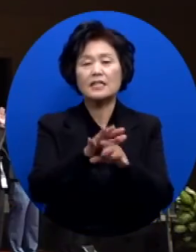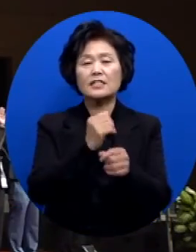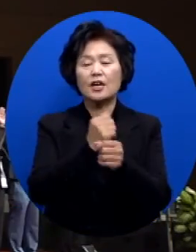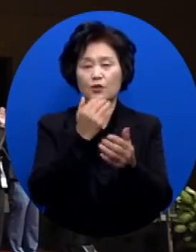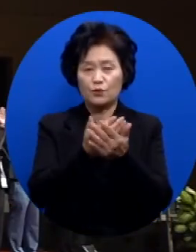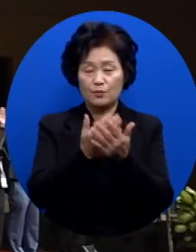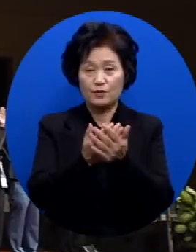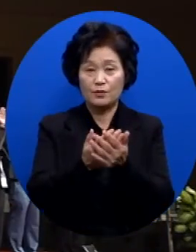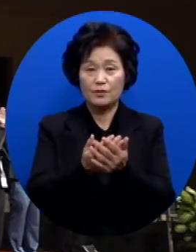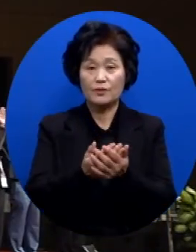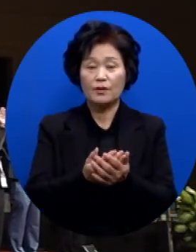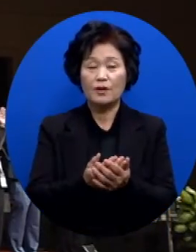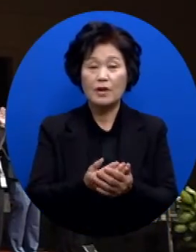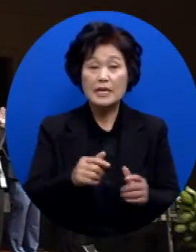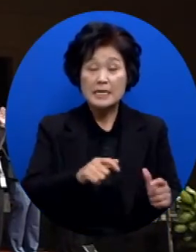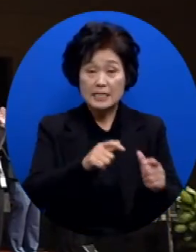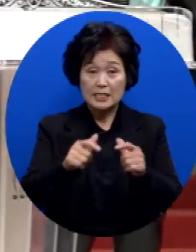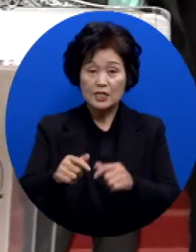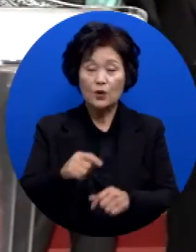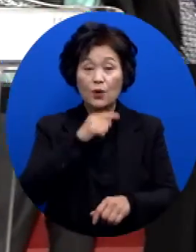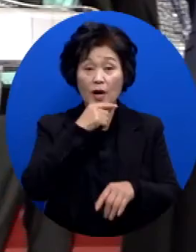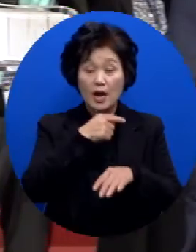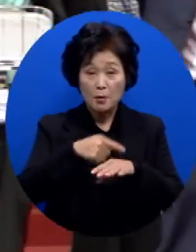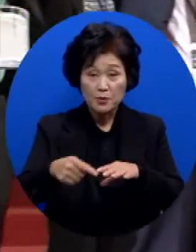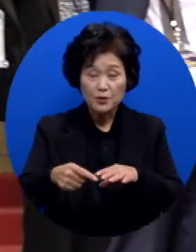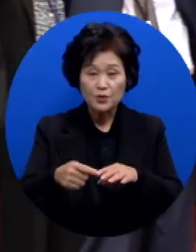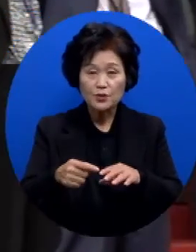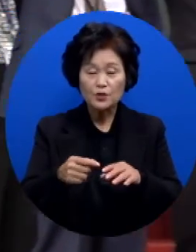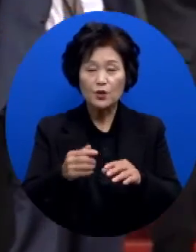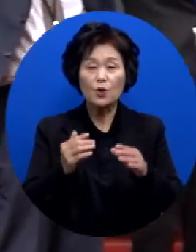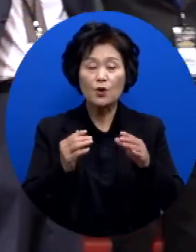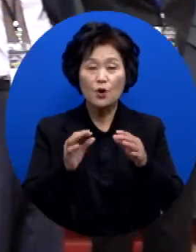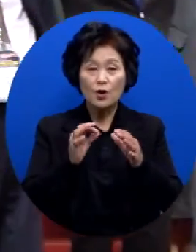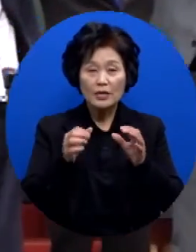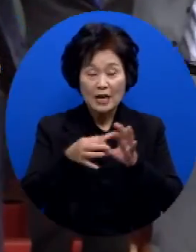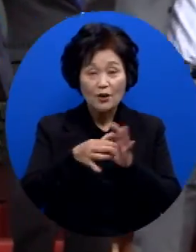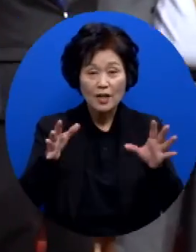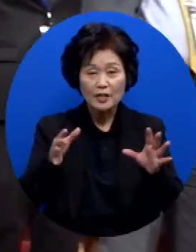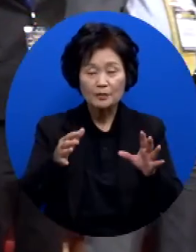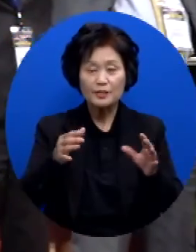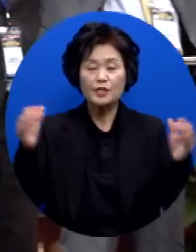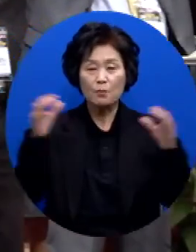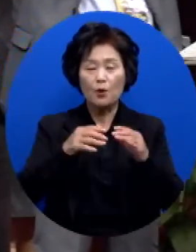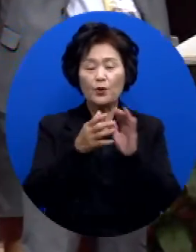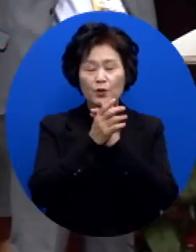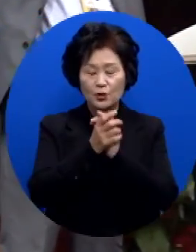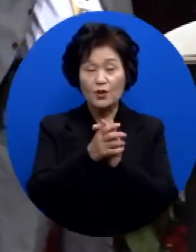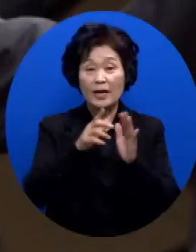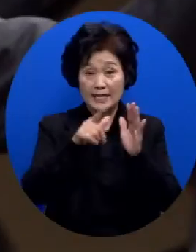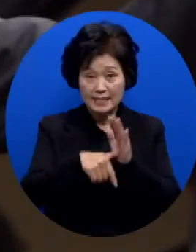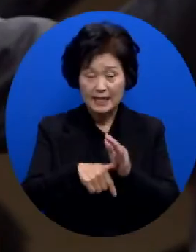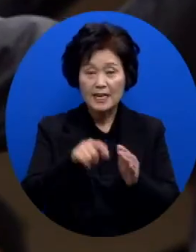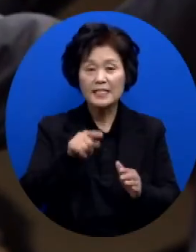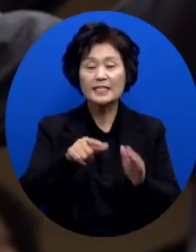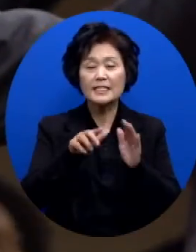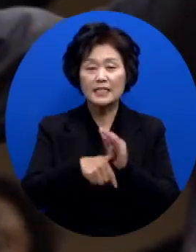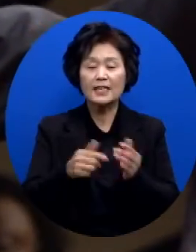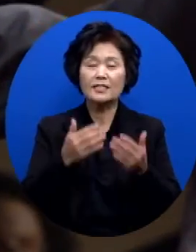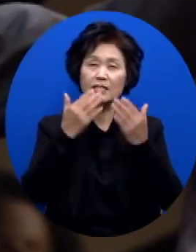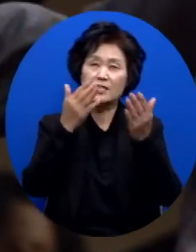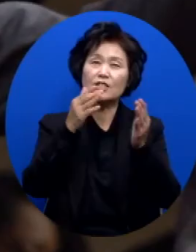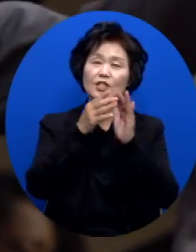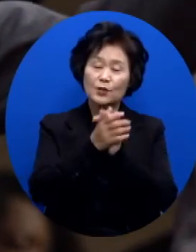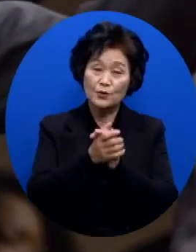미주의 성도들이 지역과 민족을 초월해 연합한 기도의 시간. 이 시간에 심겨진 기도가 다시